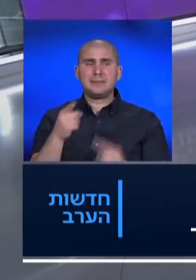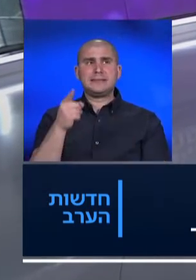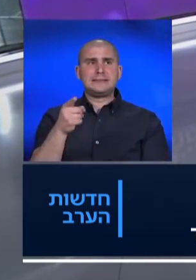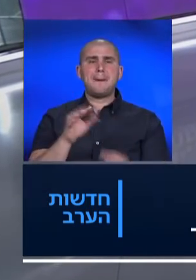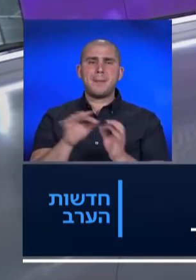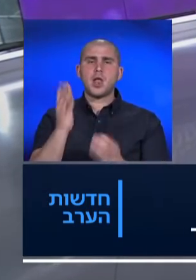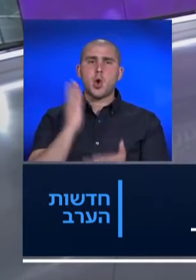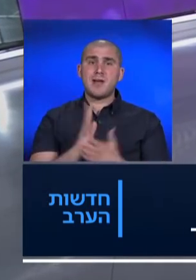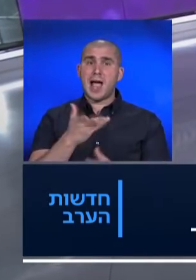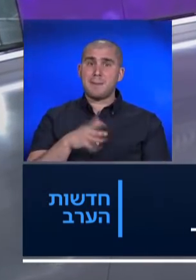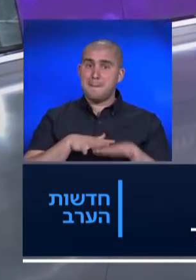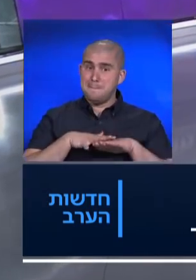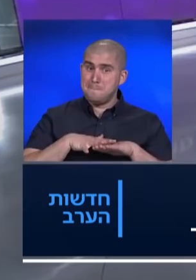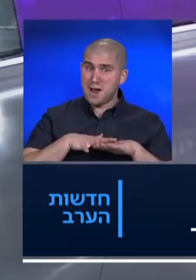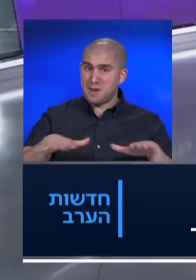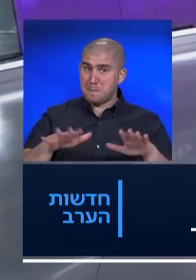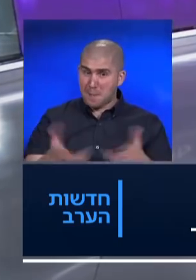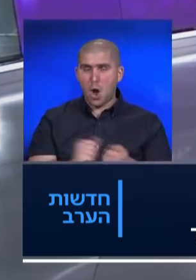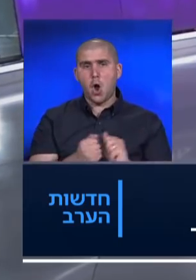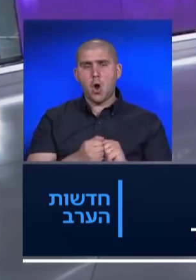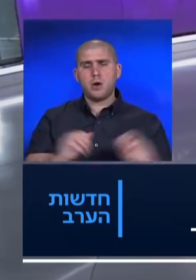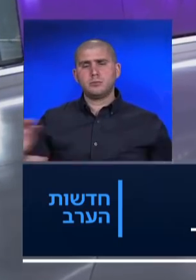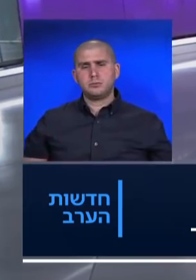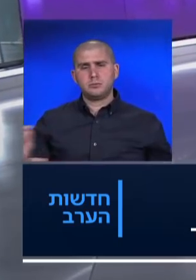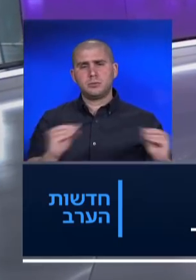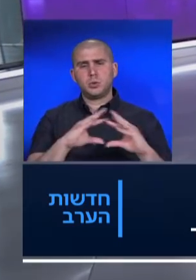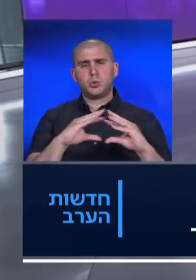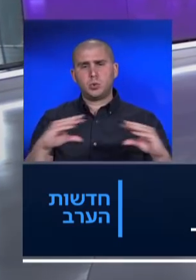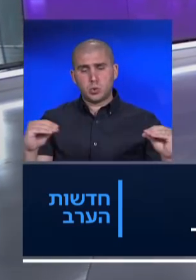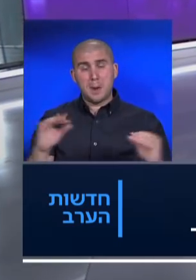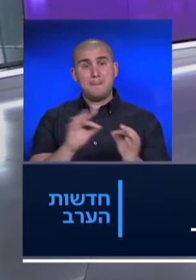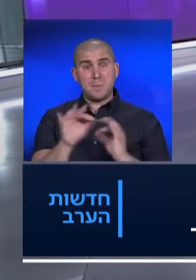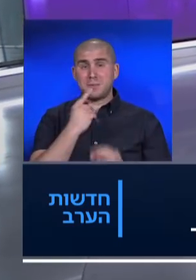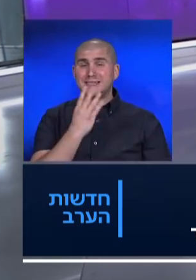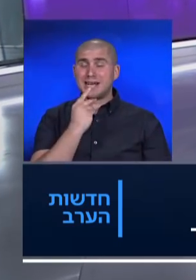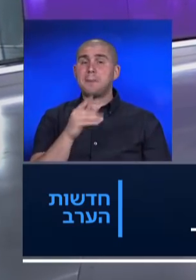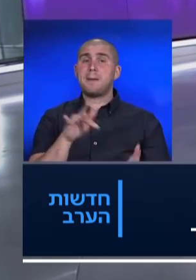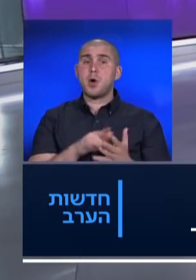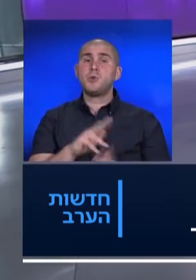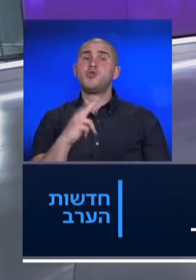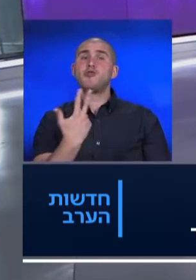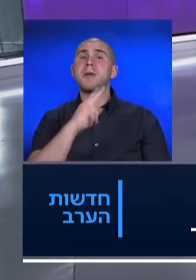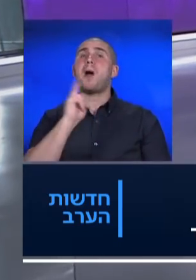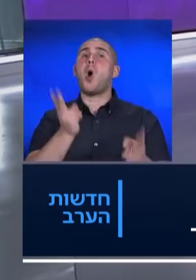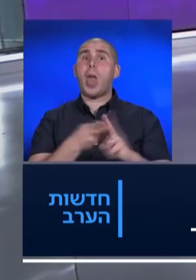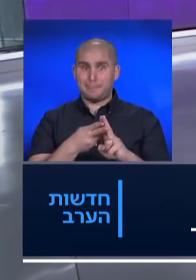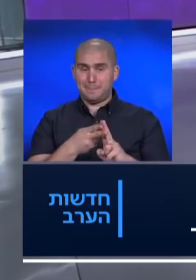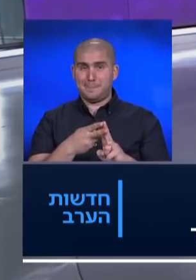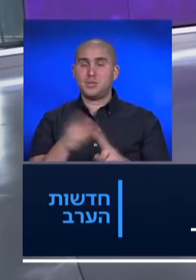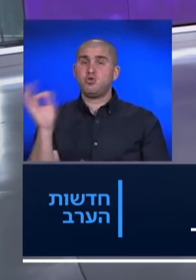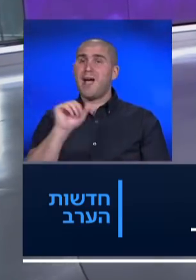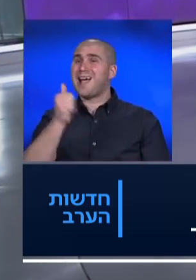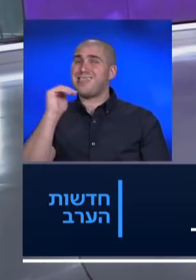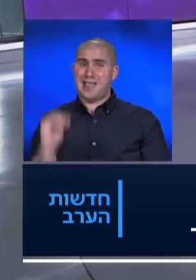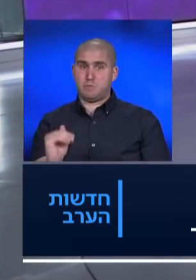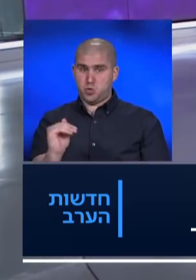הזאת מתפשטת במהרה או דווקא מצטמצמת ודועכת. על פי המדד הזה, ישראל במקום השלישי בעולם, בשיעור הנמוך ביותר. זאת אומרת, רק שתי